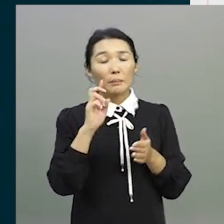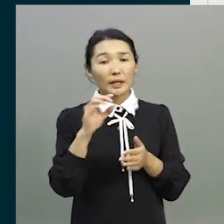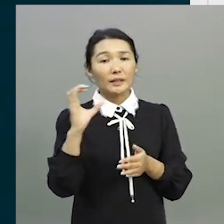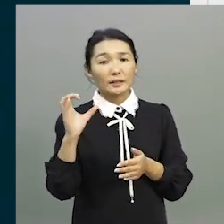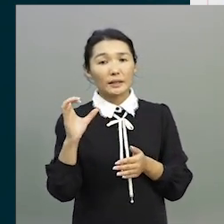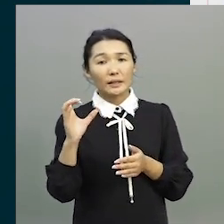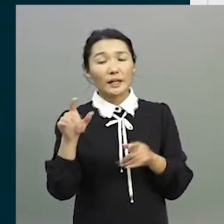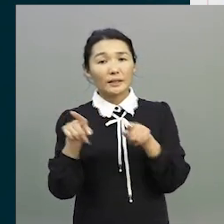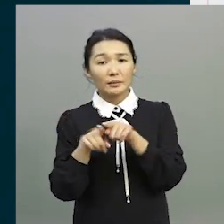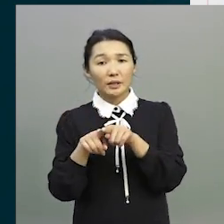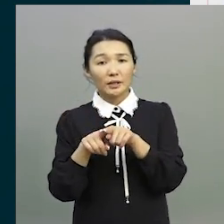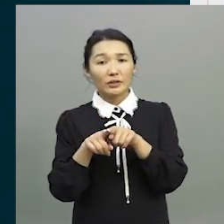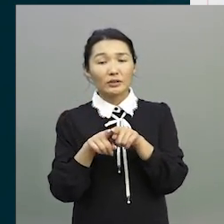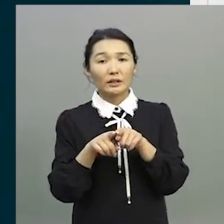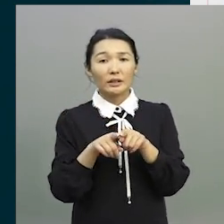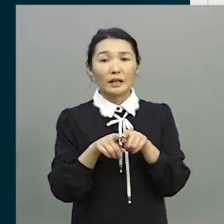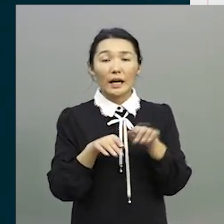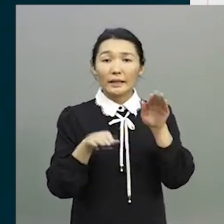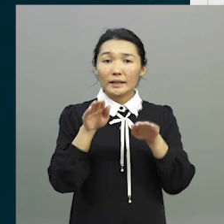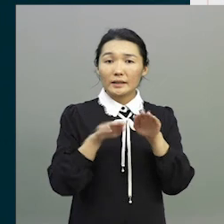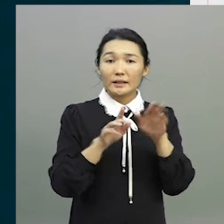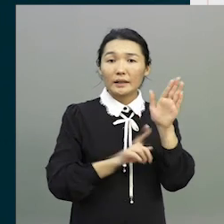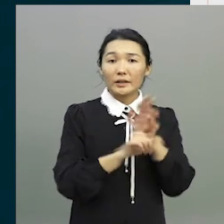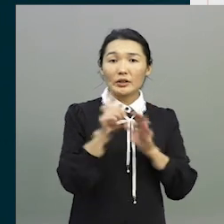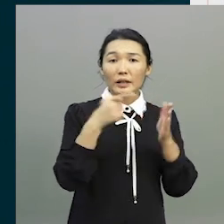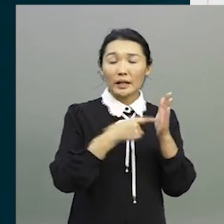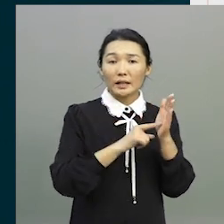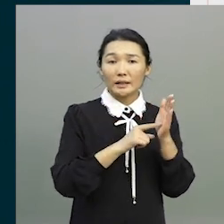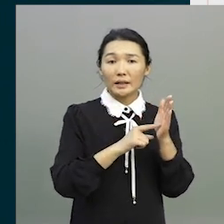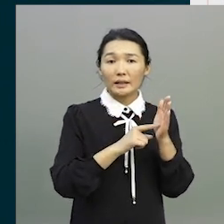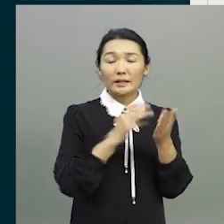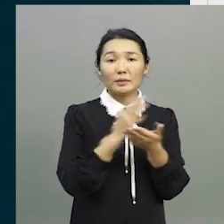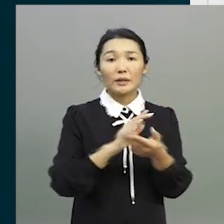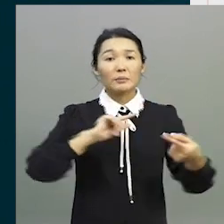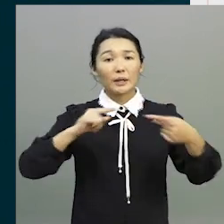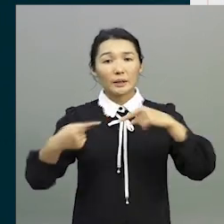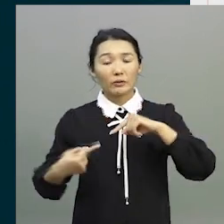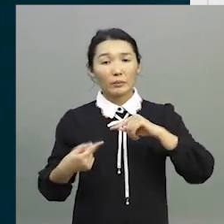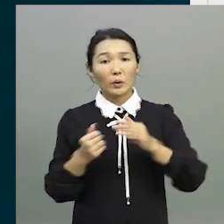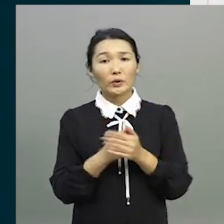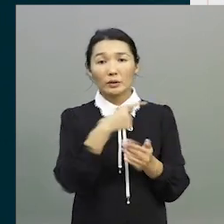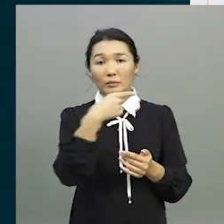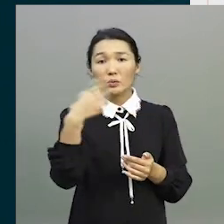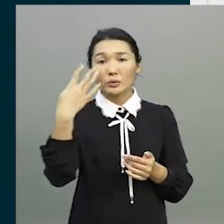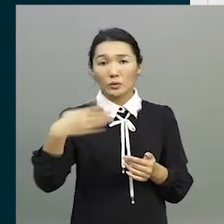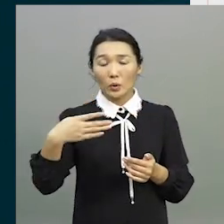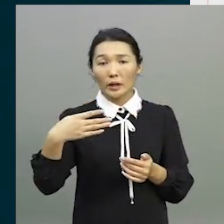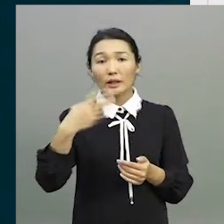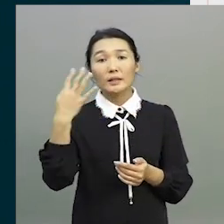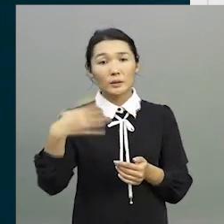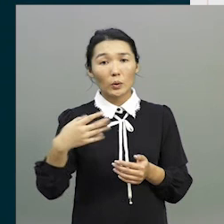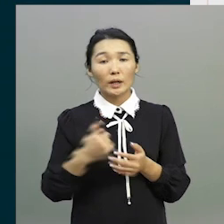относительно начала координат и иметь противоположные абсциссы минус 40 и 40 и